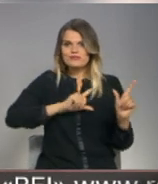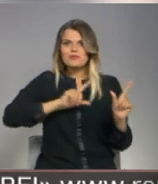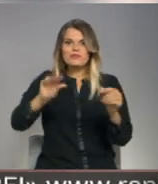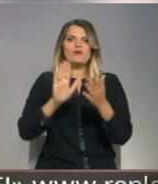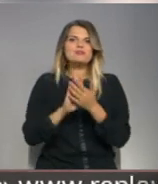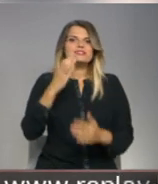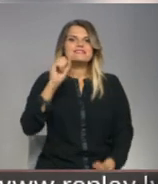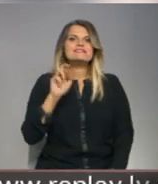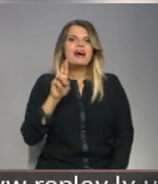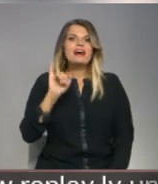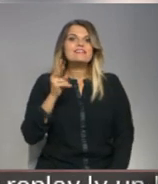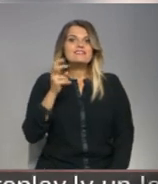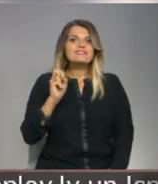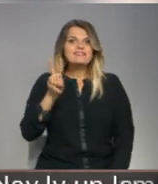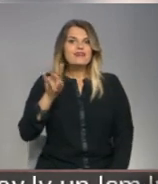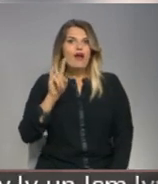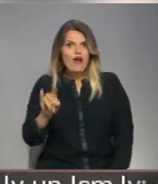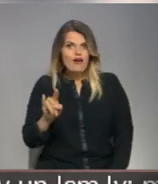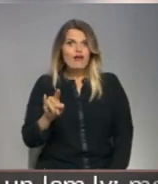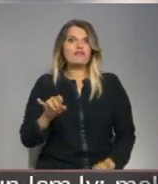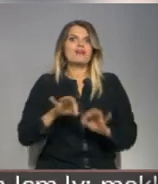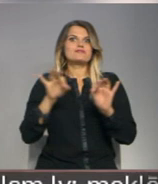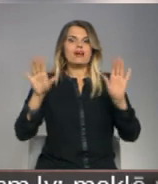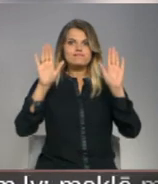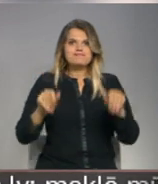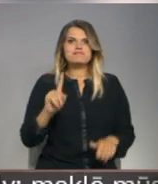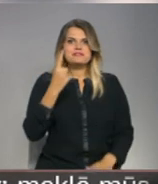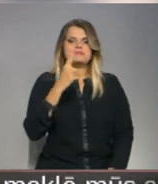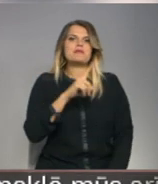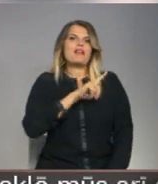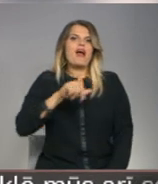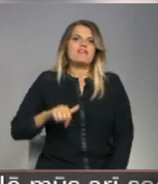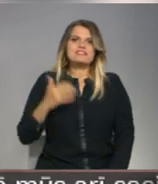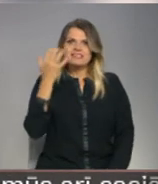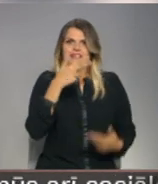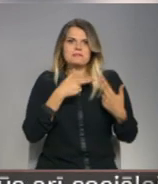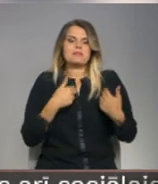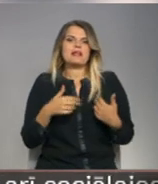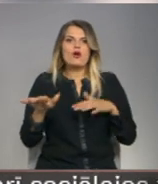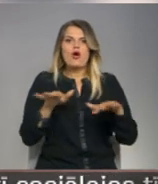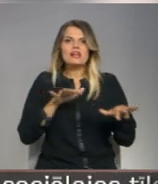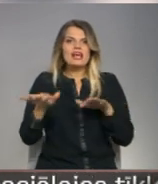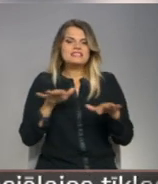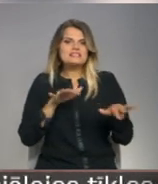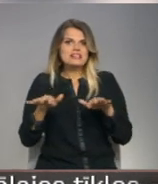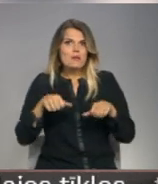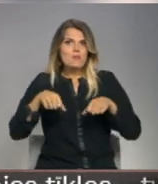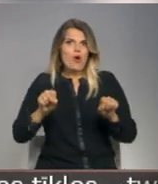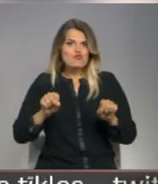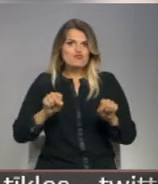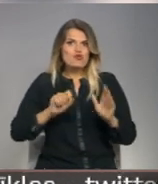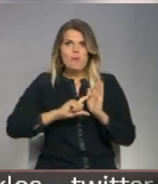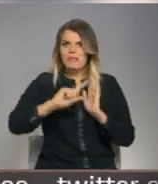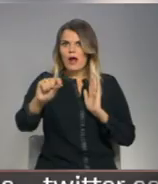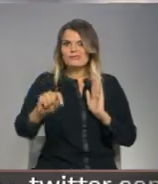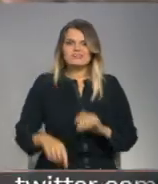doties izbraucienā uz Carnikavu. Tā tika dots starts pirmajam Latvijas neredzīgo biedrības rīkotajam motobraucienam. Turpināja